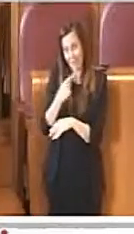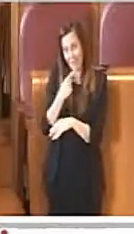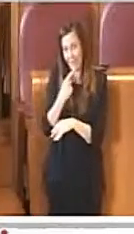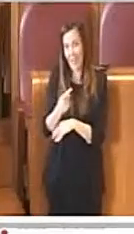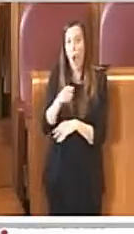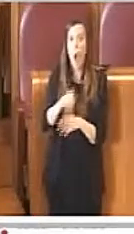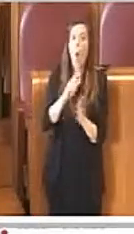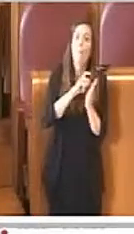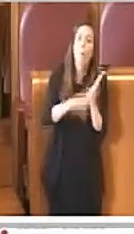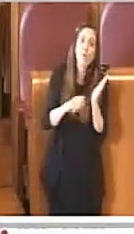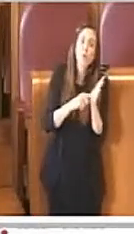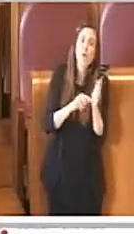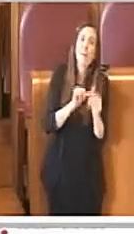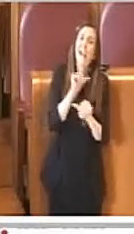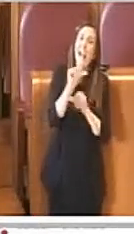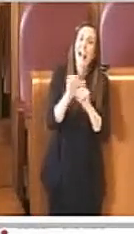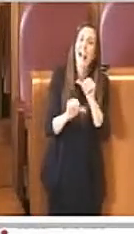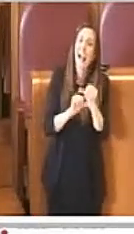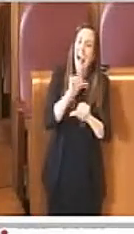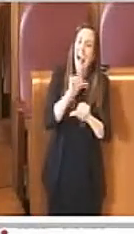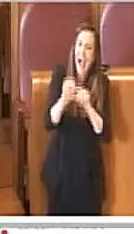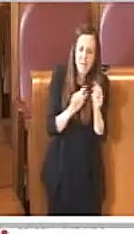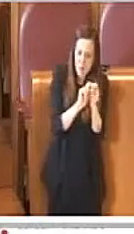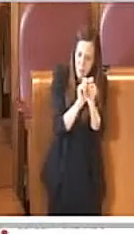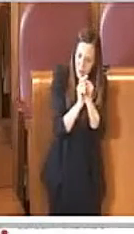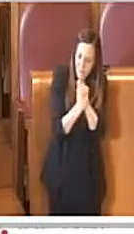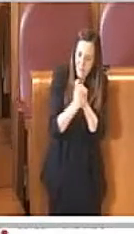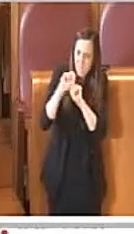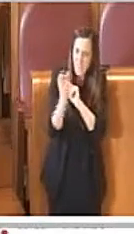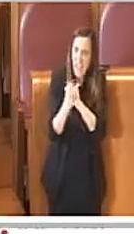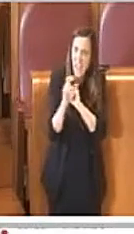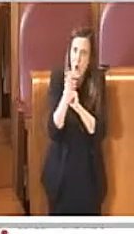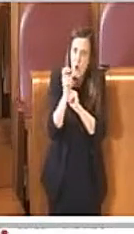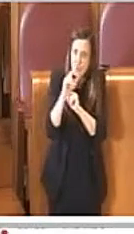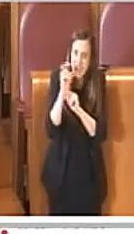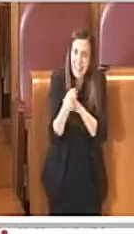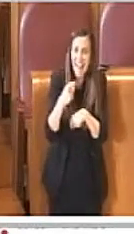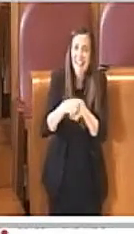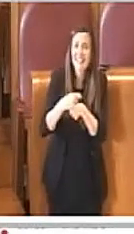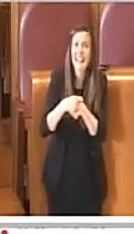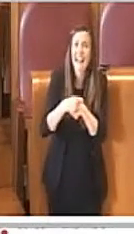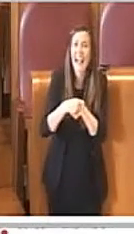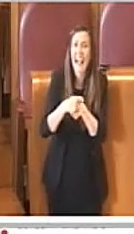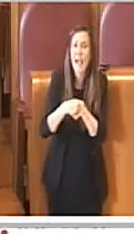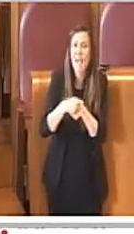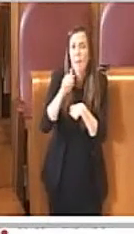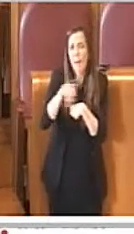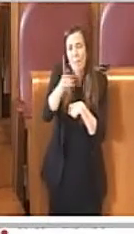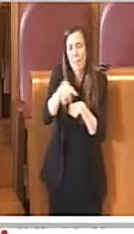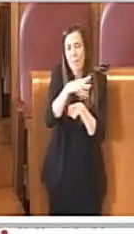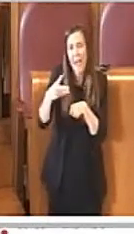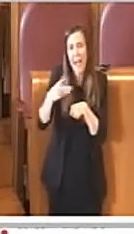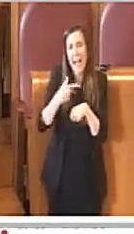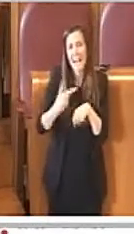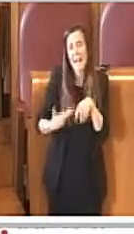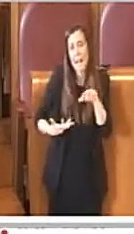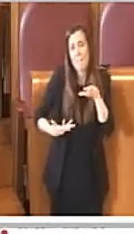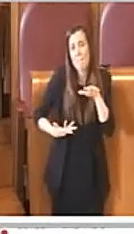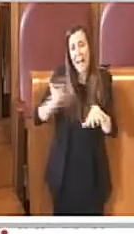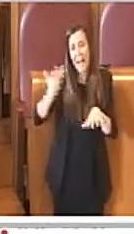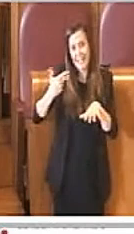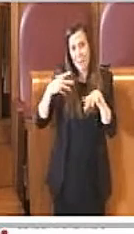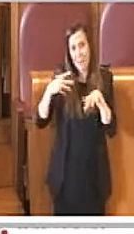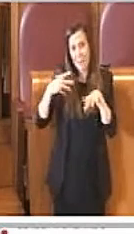parlato di un cambio di passo, bisogna fare un cambio di velocità perché i tempi necessari per i piani di massima occupabilità